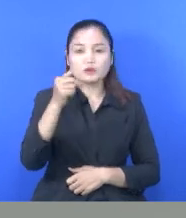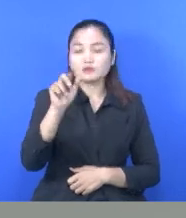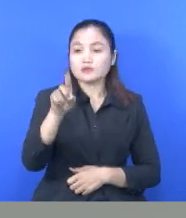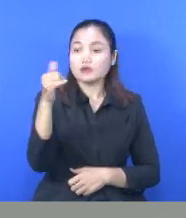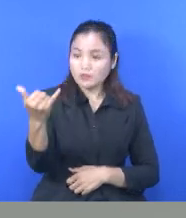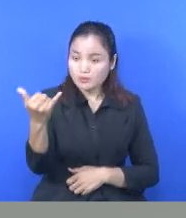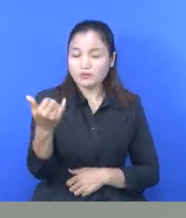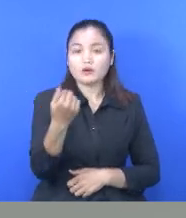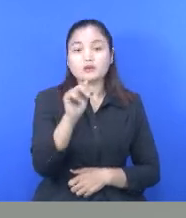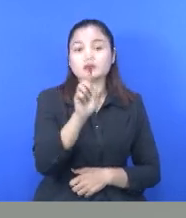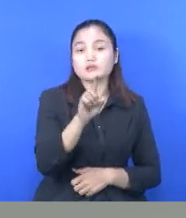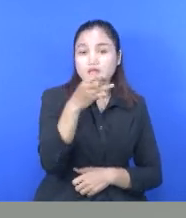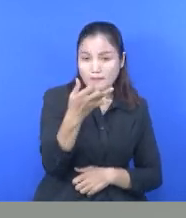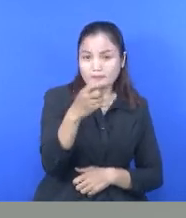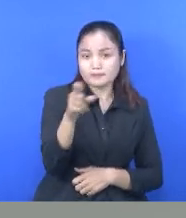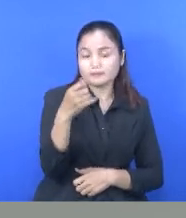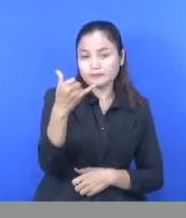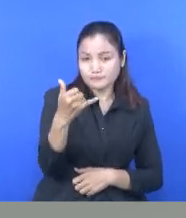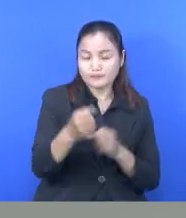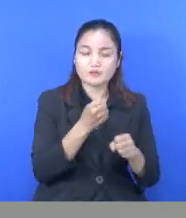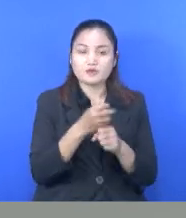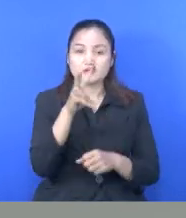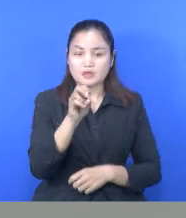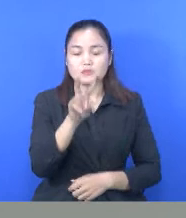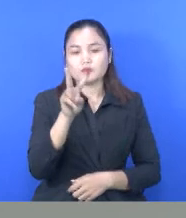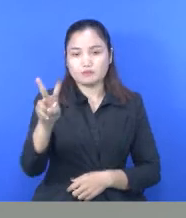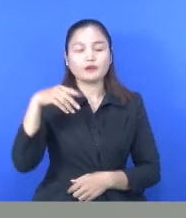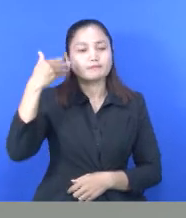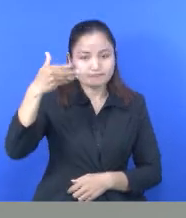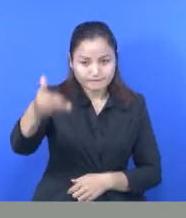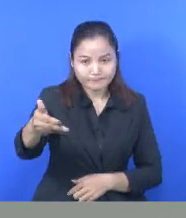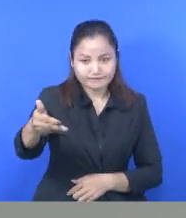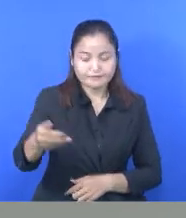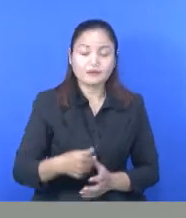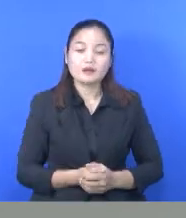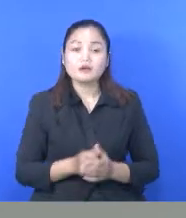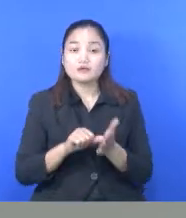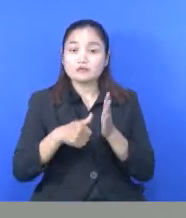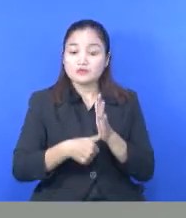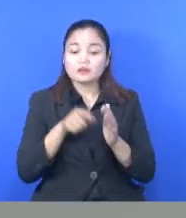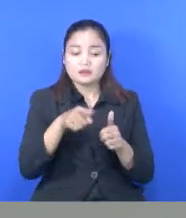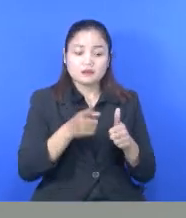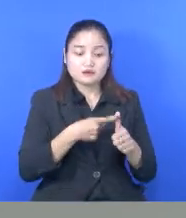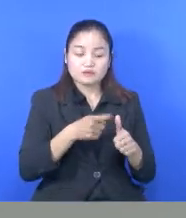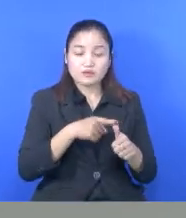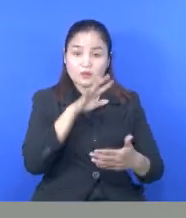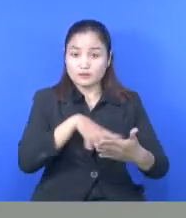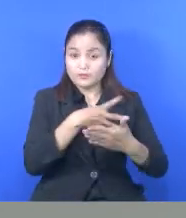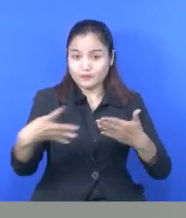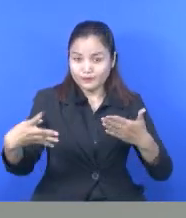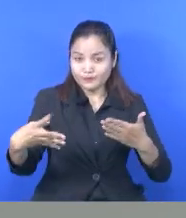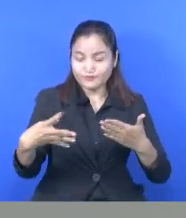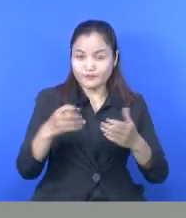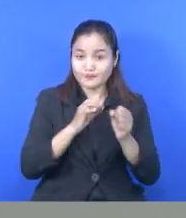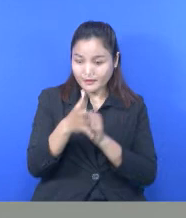muối đập pram pi khai cả đá cho năm pi pon mà pay pi khẳng một niềm vinh trả chẳng mà này thà đầm bồn lời nốt cứ cống nâng riệp chấm và